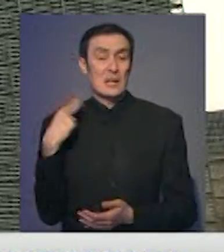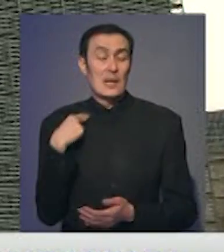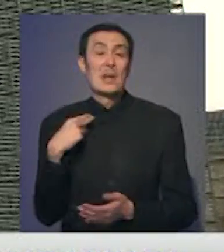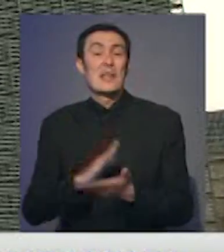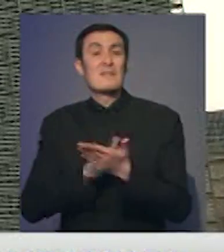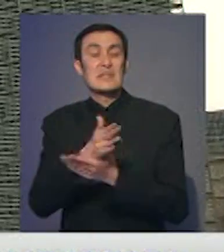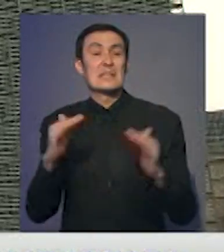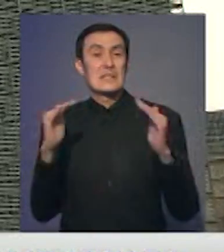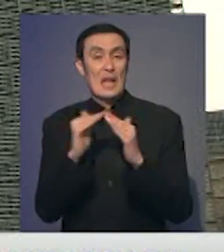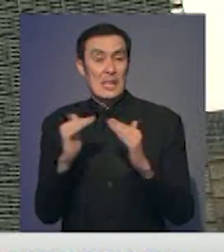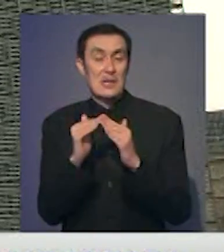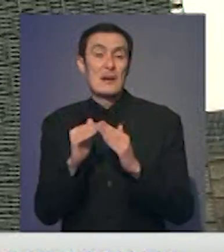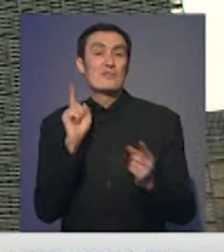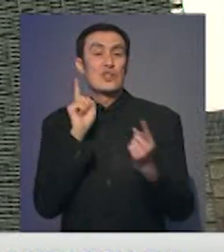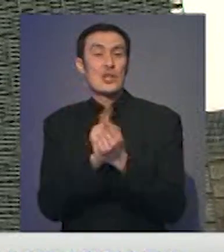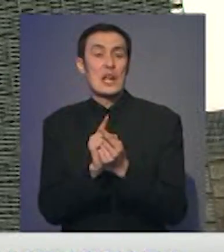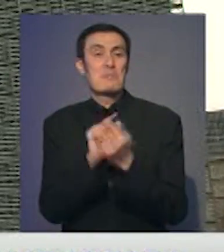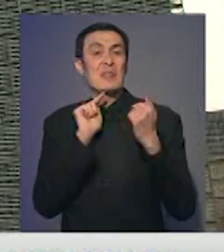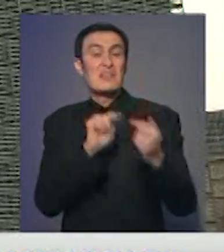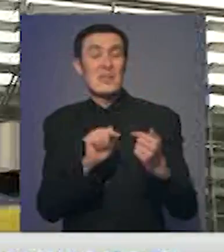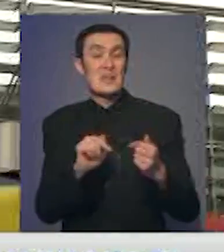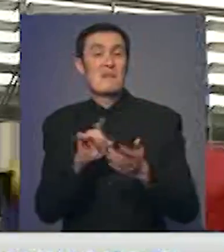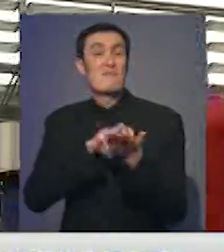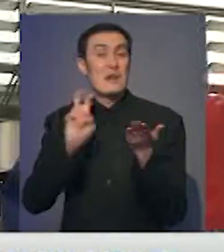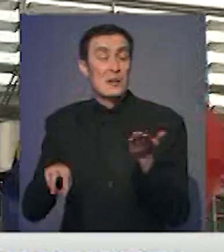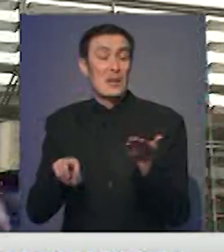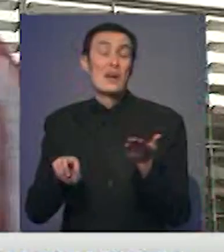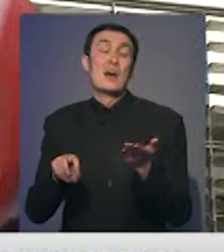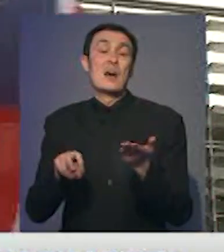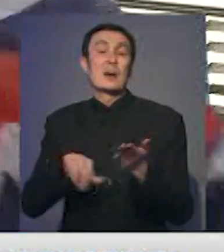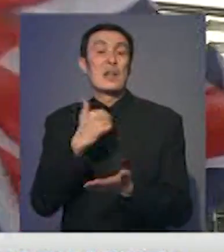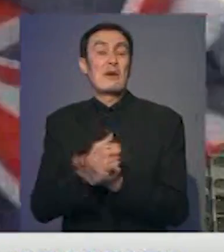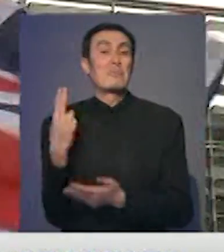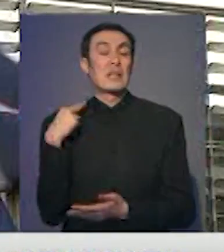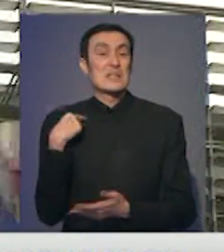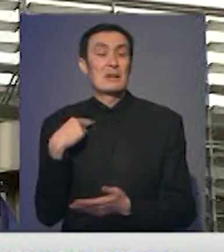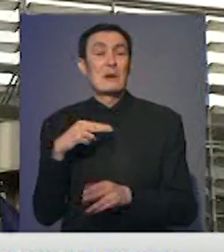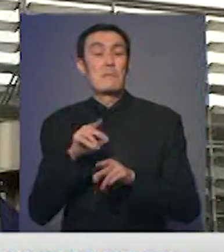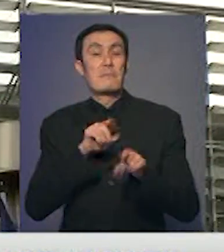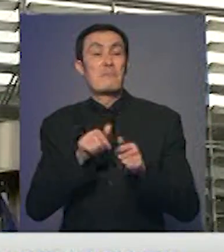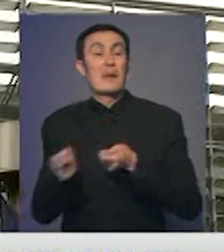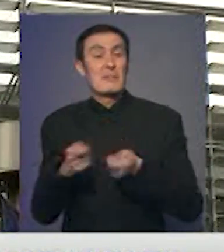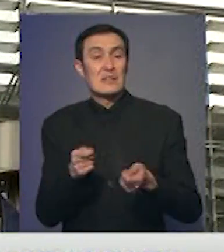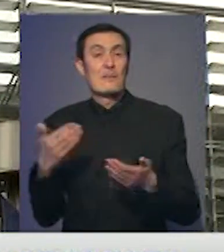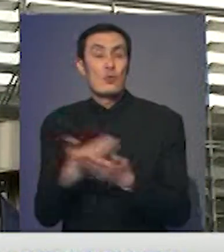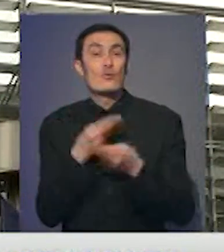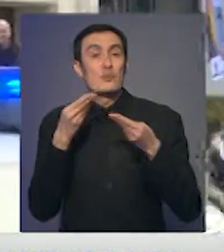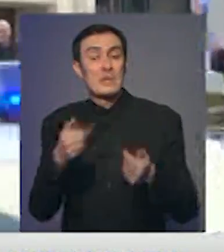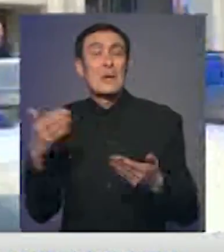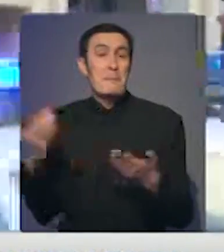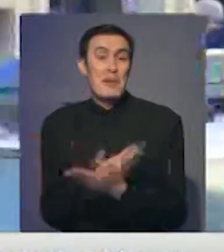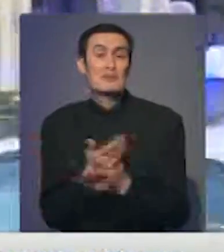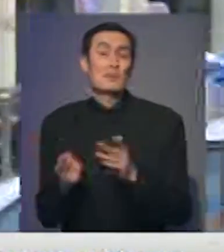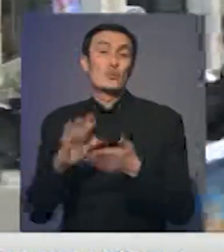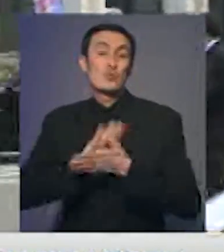въезде в здание Еврокомиссии ее встречали противники Brexit. Глава британского правительства вновь попыталась убедить европейских лидеров